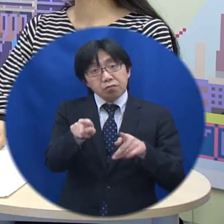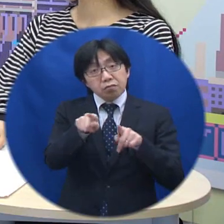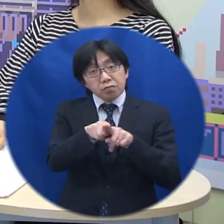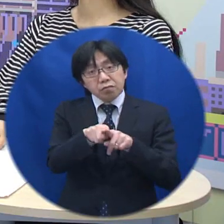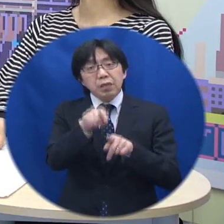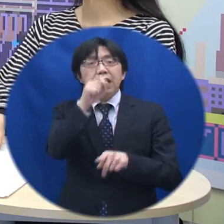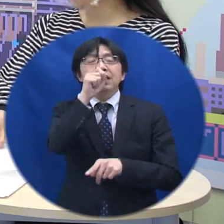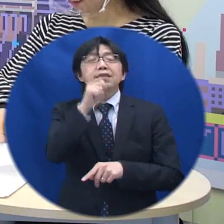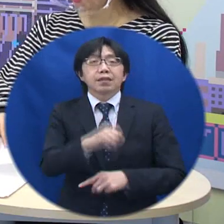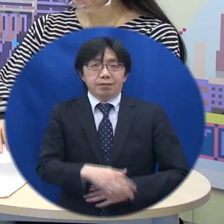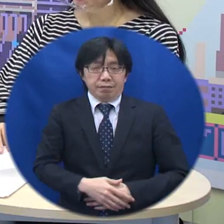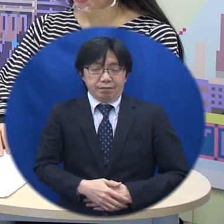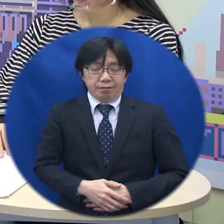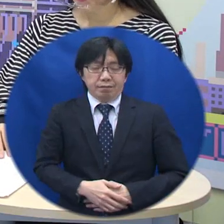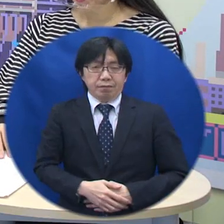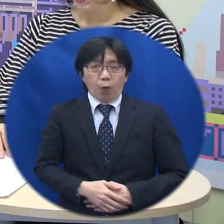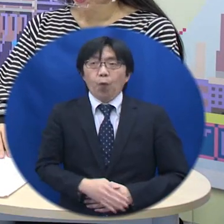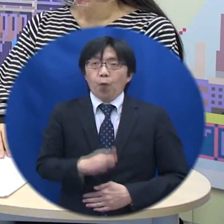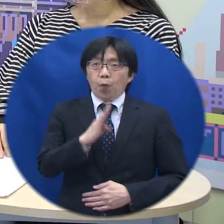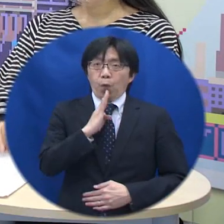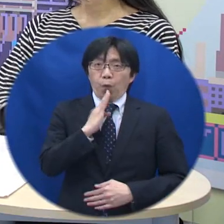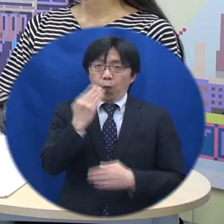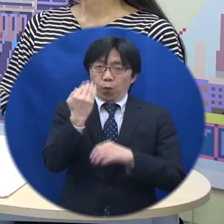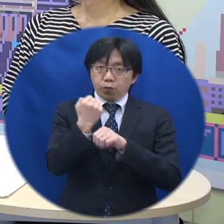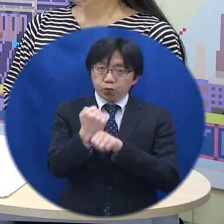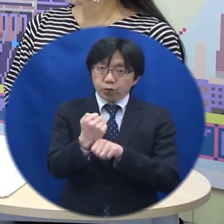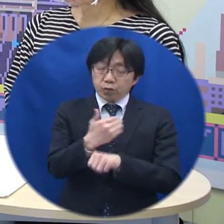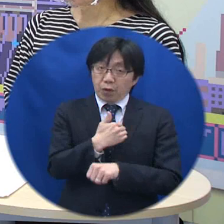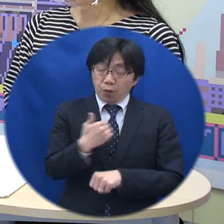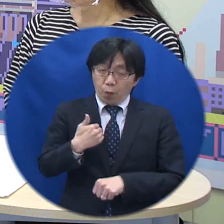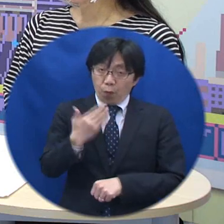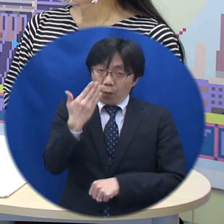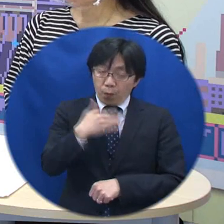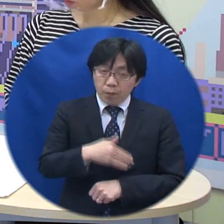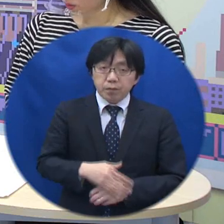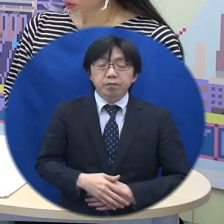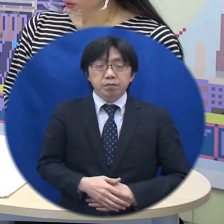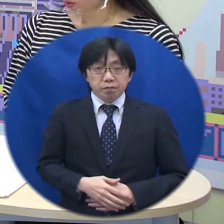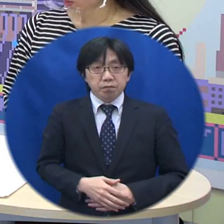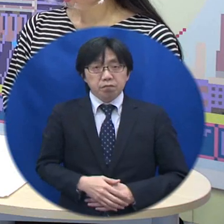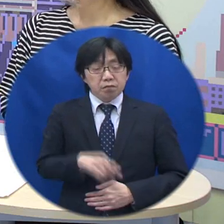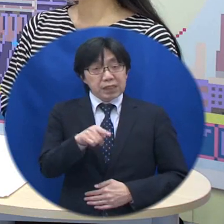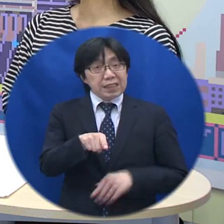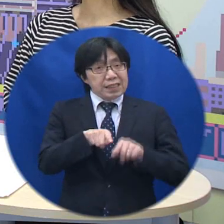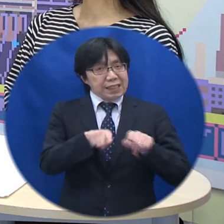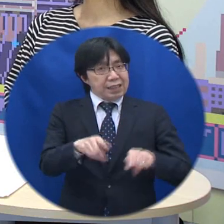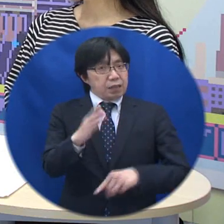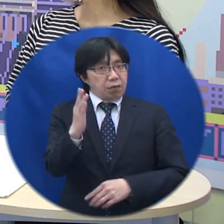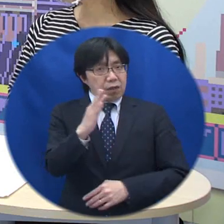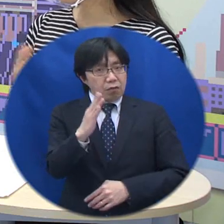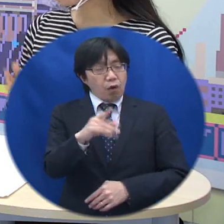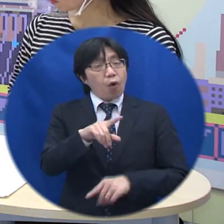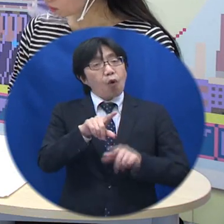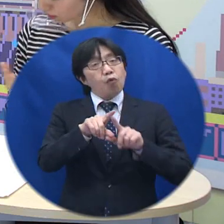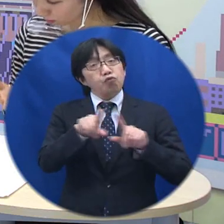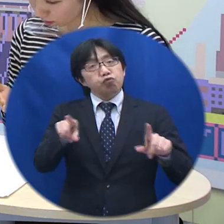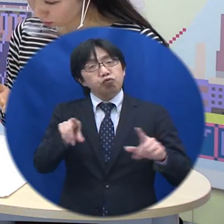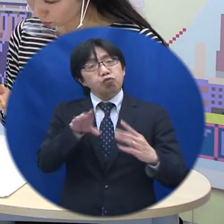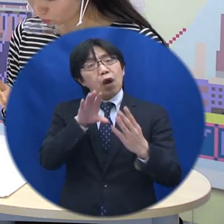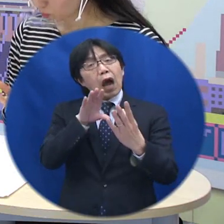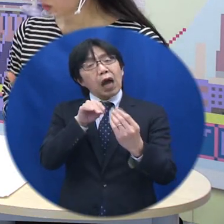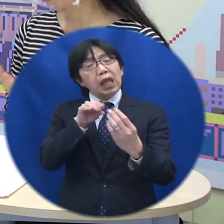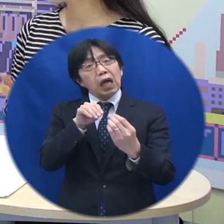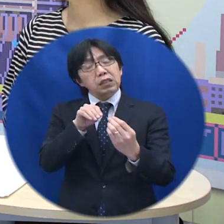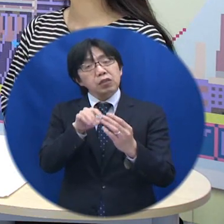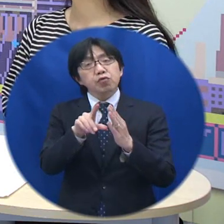ういった工夫ができるんですね。はい、では指示ではなく、この通常の会話の際に